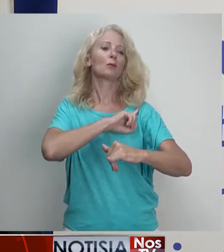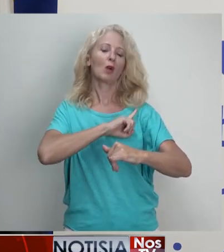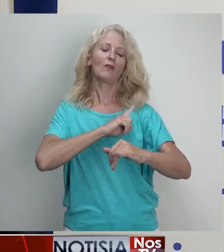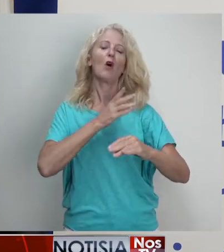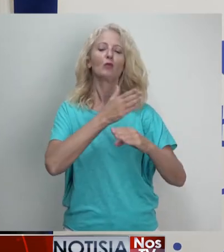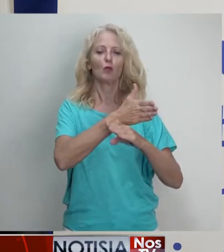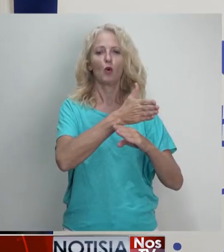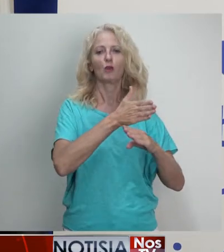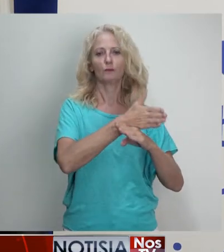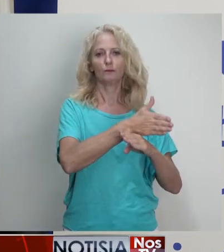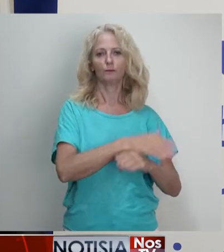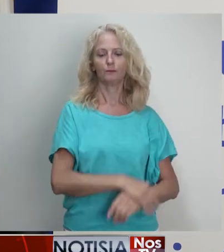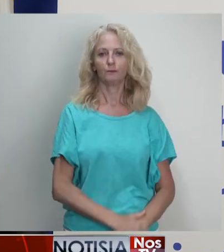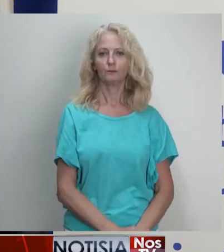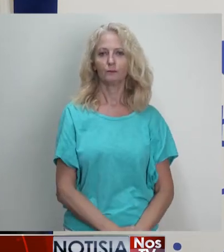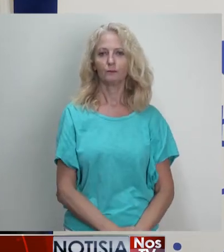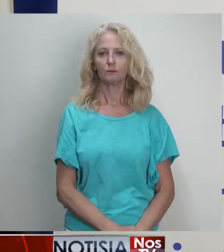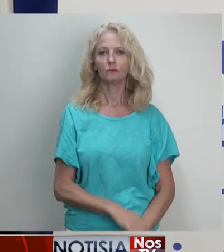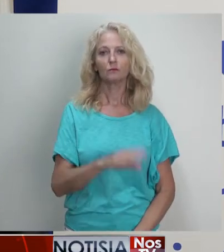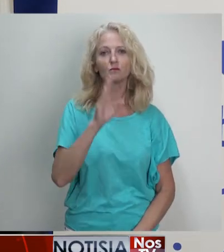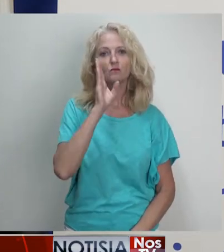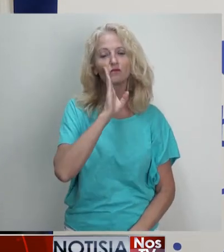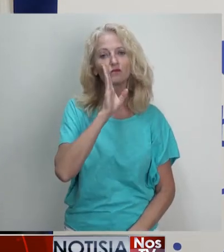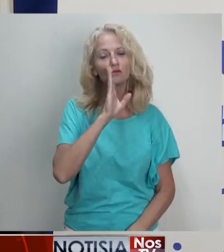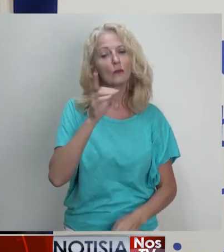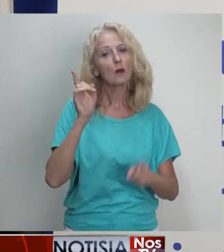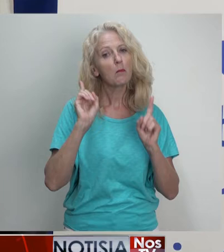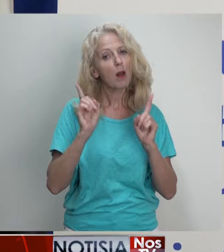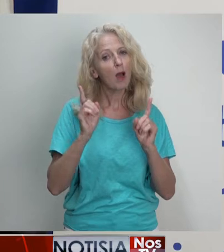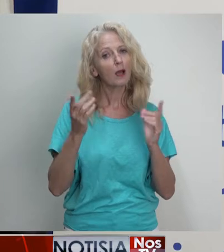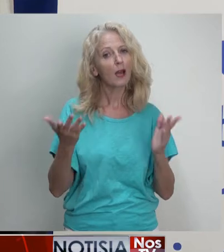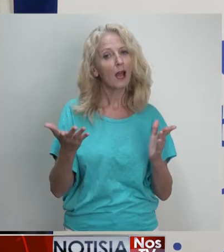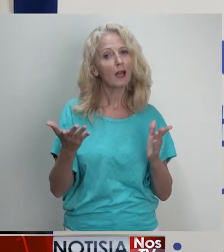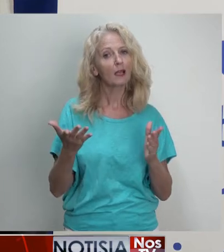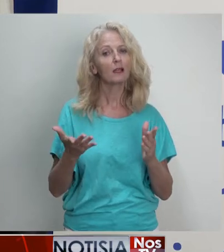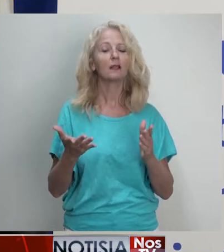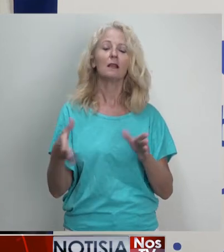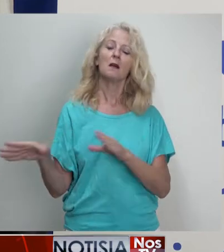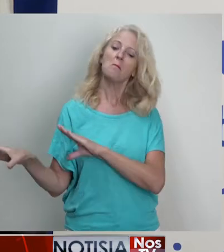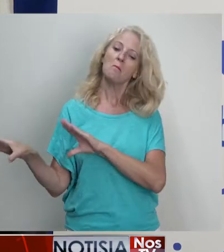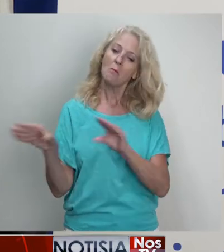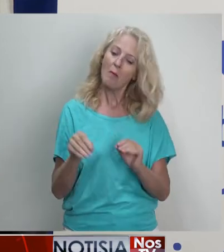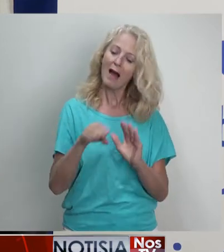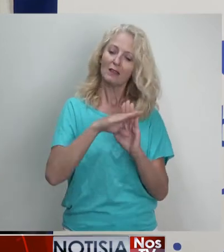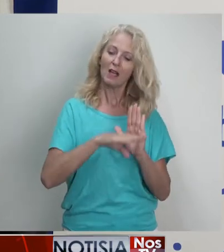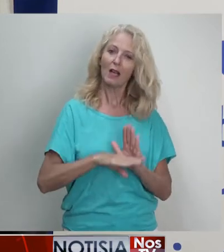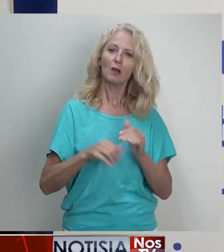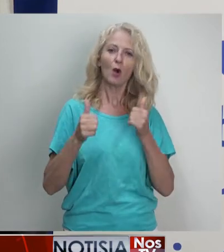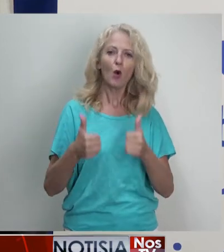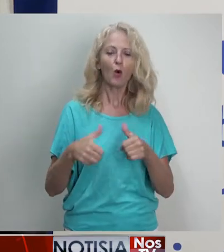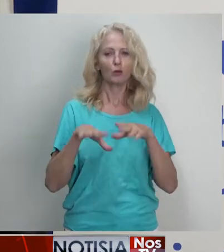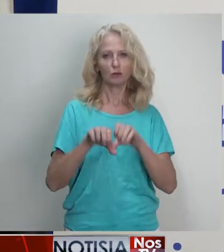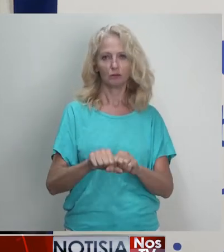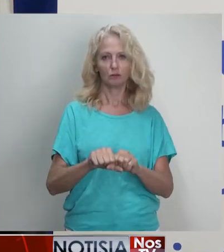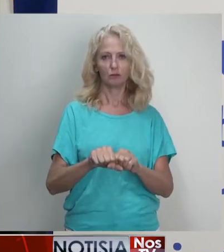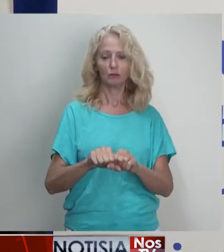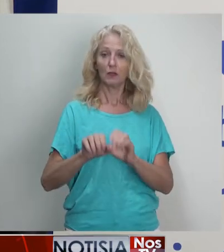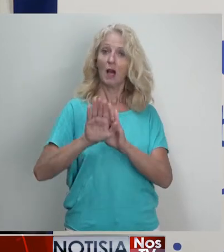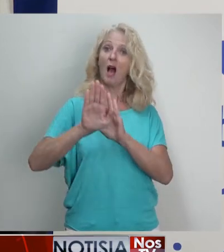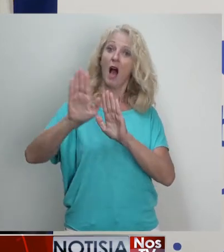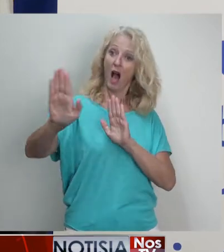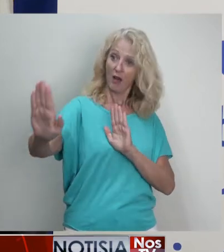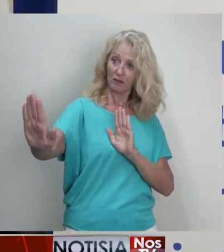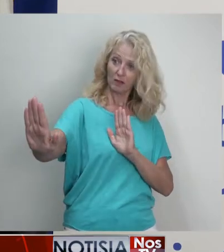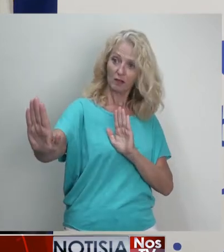Het is belangrijk dat u zich blijft houden aan de beperkende maatregelen. Hou afstand van elkaar, maar bewaar ook